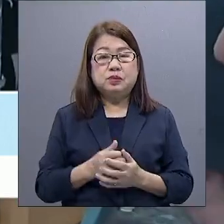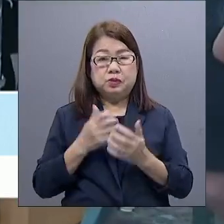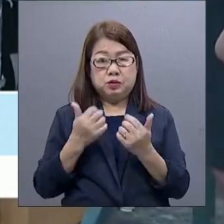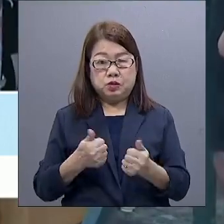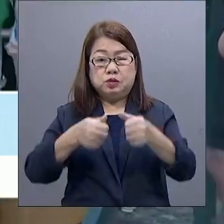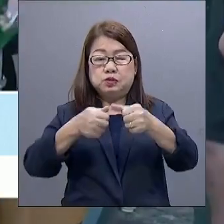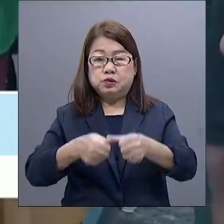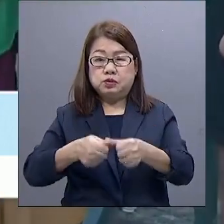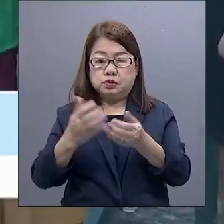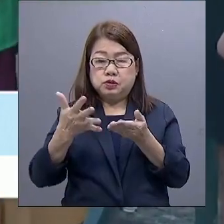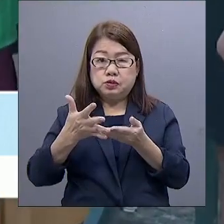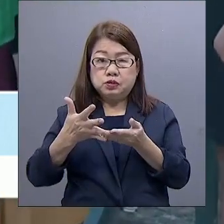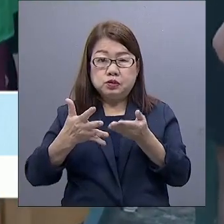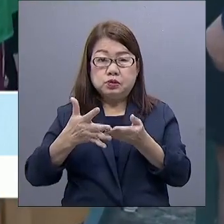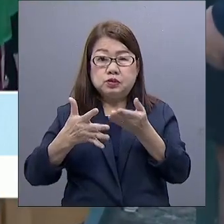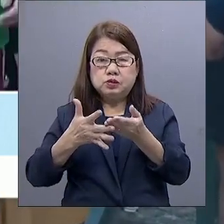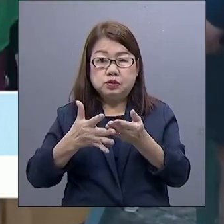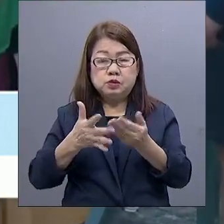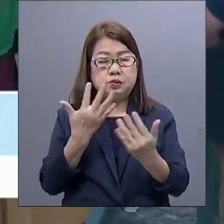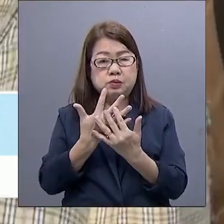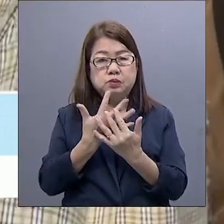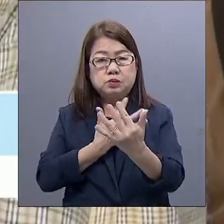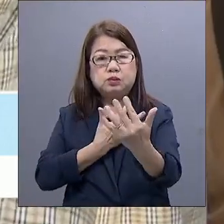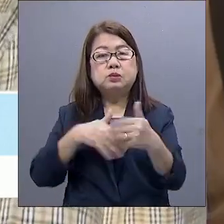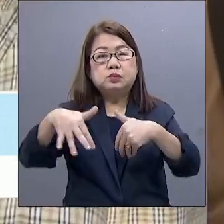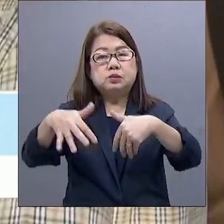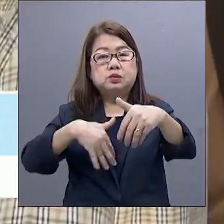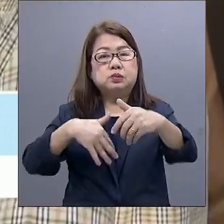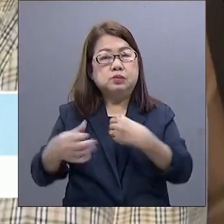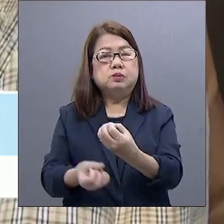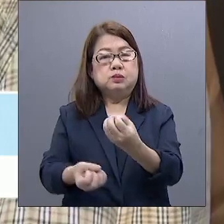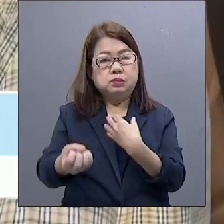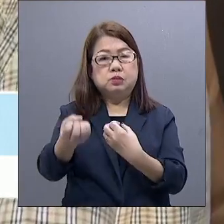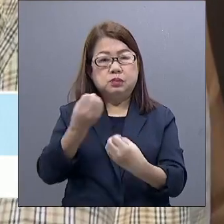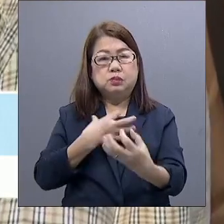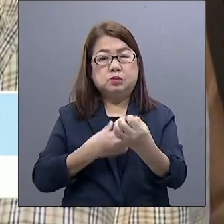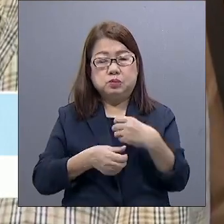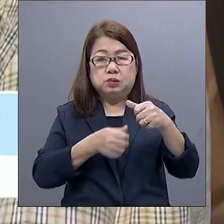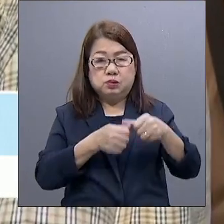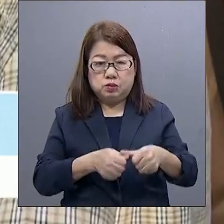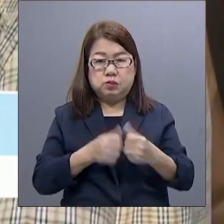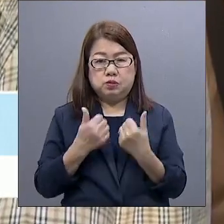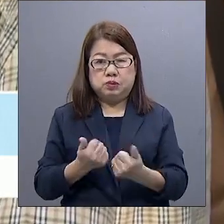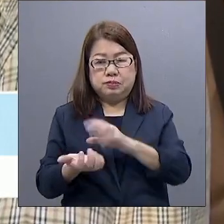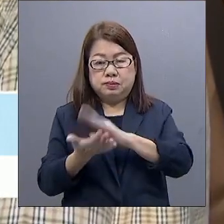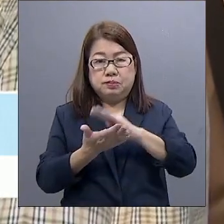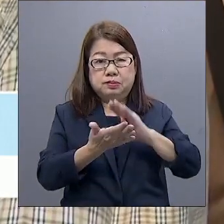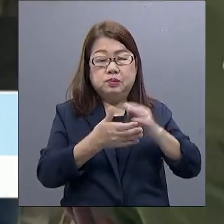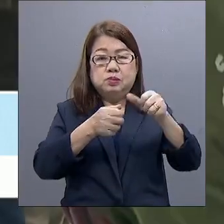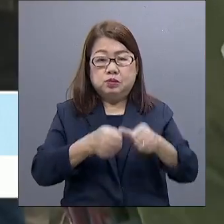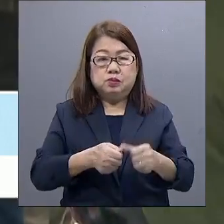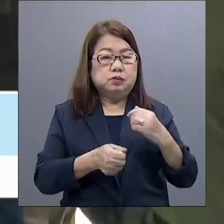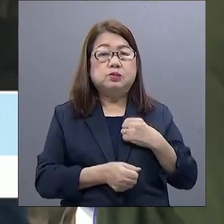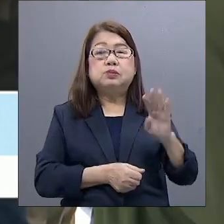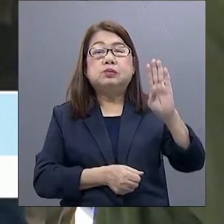ก็จะตงนห์ทานลั์ zuk instrument มั บริษัทที่กไม่